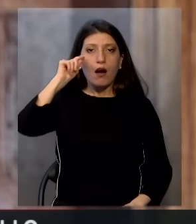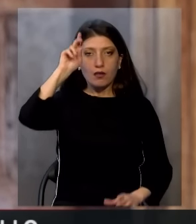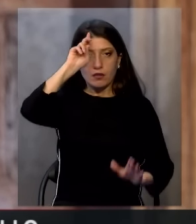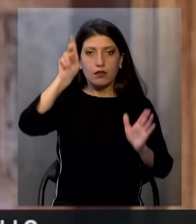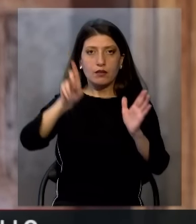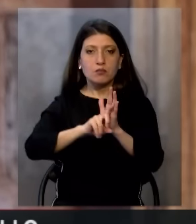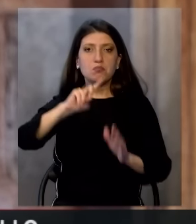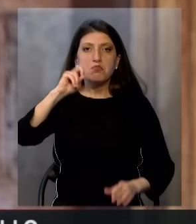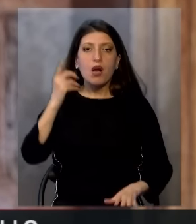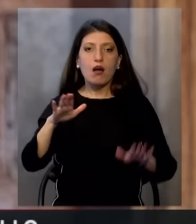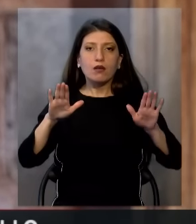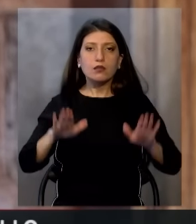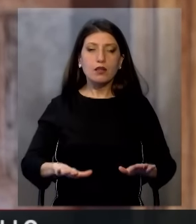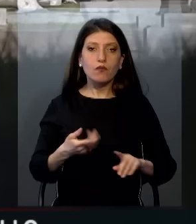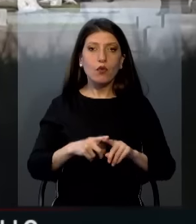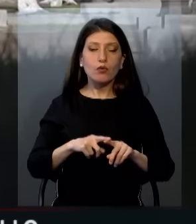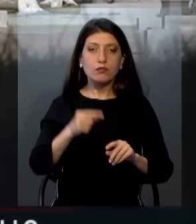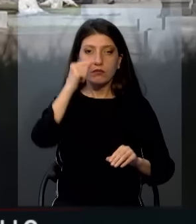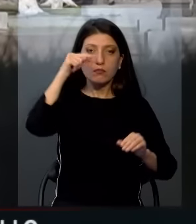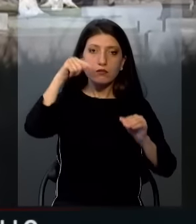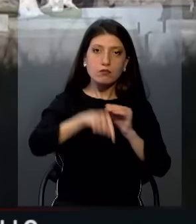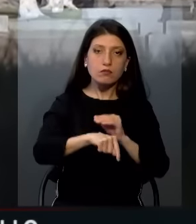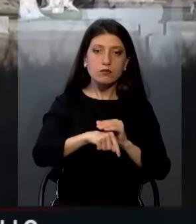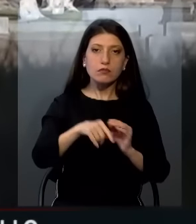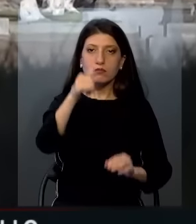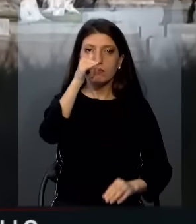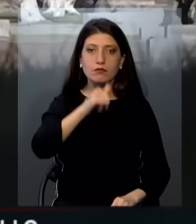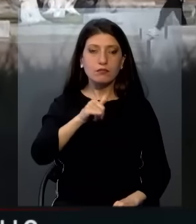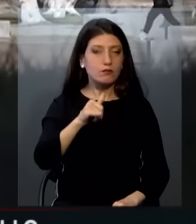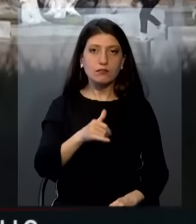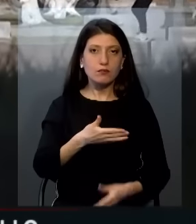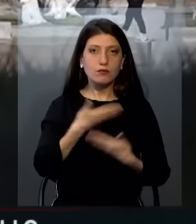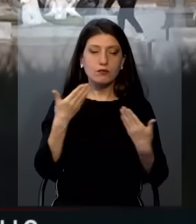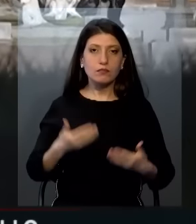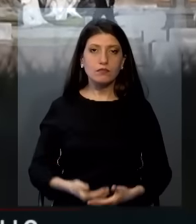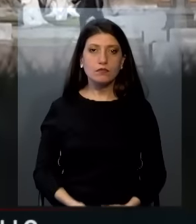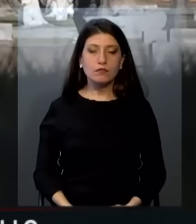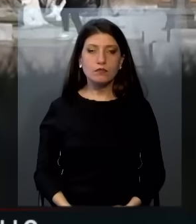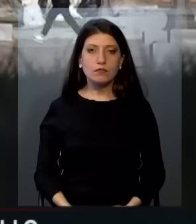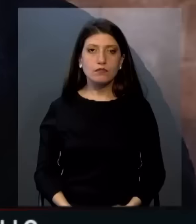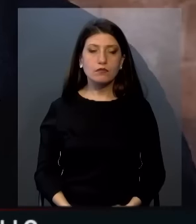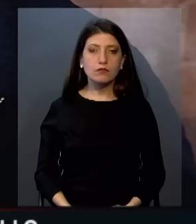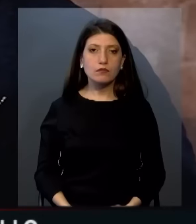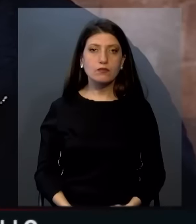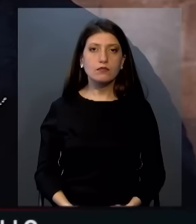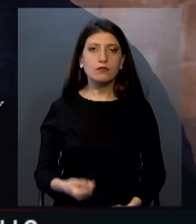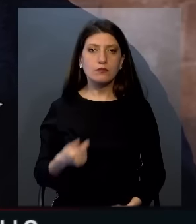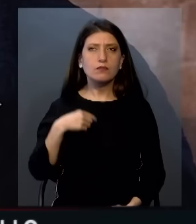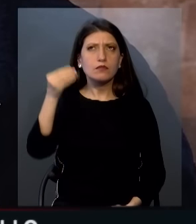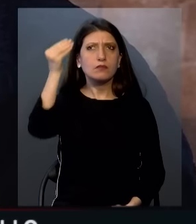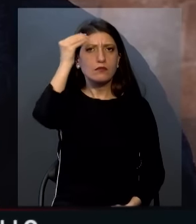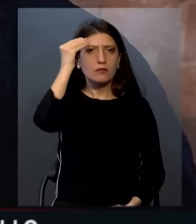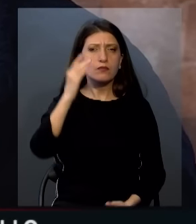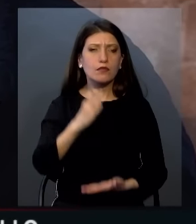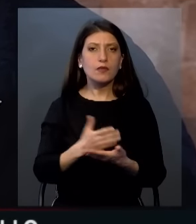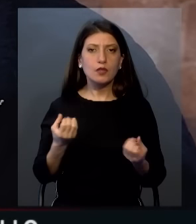եկեղեցին միակ կառույցն է մնացել, որտեղ, այսպես ասած, նրանց ձեռքը դեռ չի հասնում։ Մի միտք եկավ այս պահին, հիմա կշարունակեմ, ասում եմ, ինչ